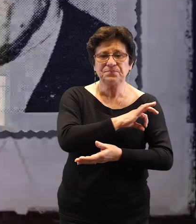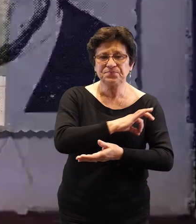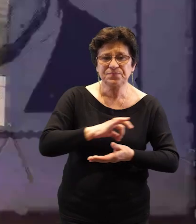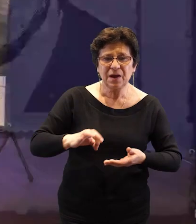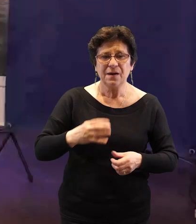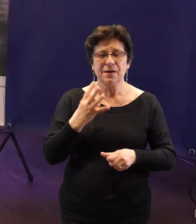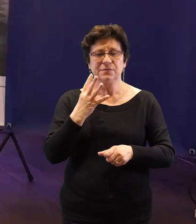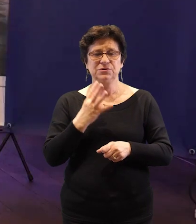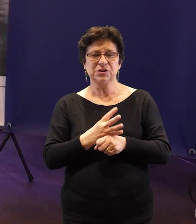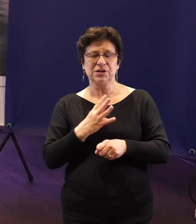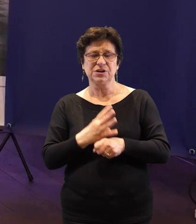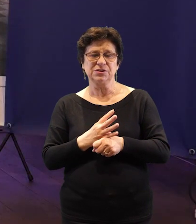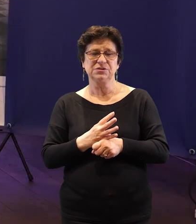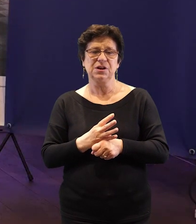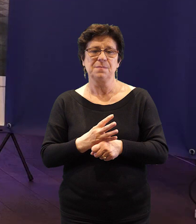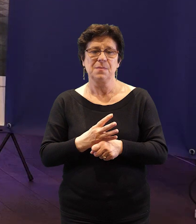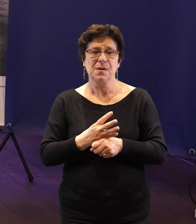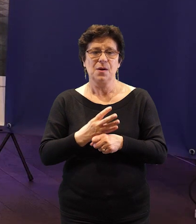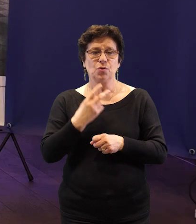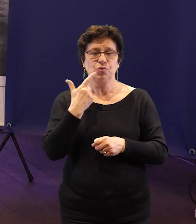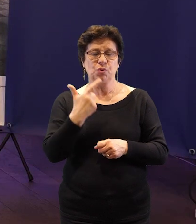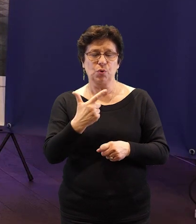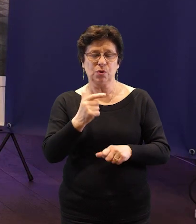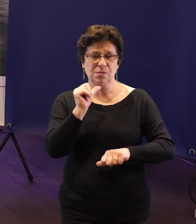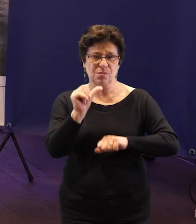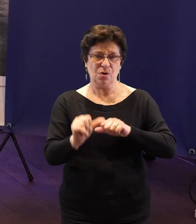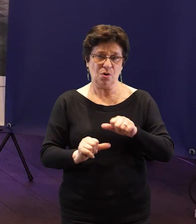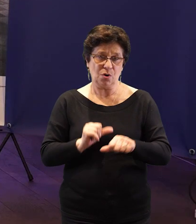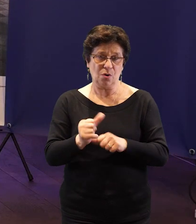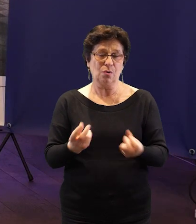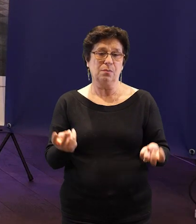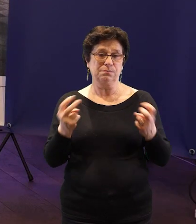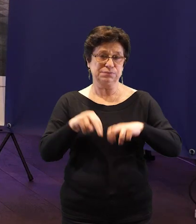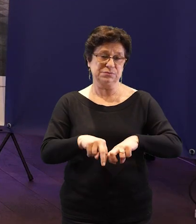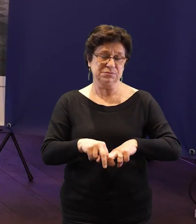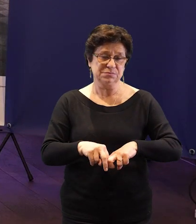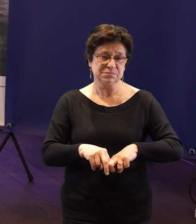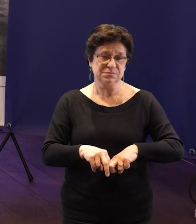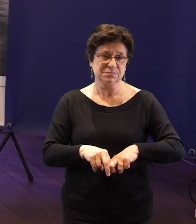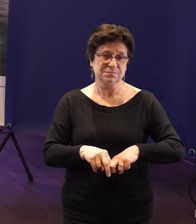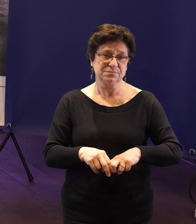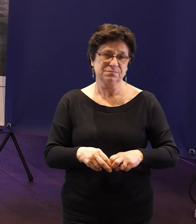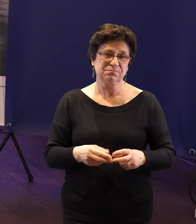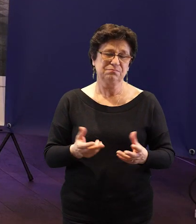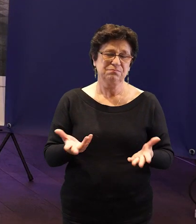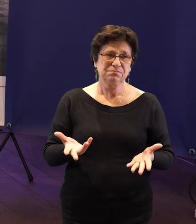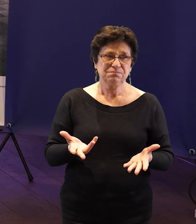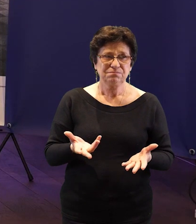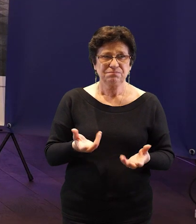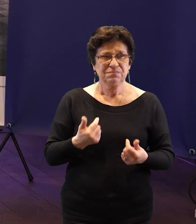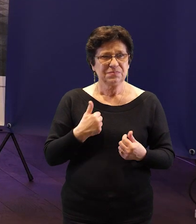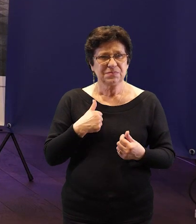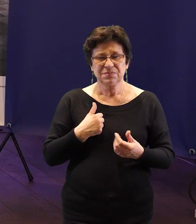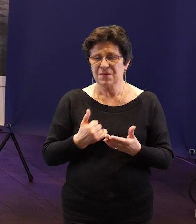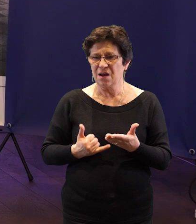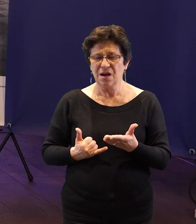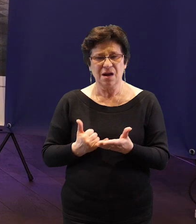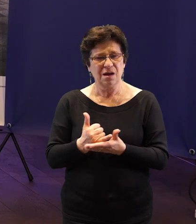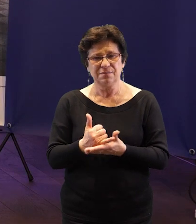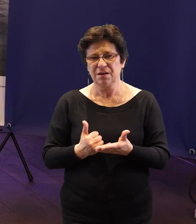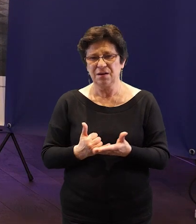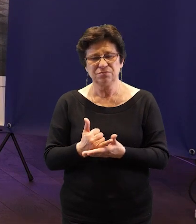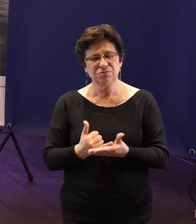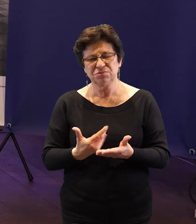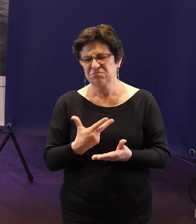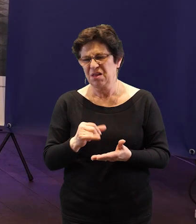kilku dni cofa o rok datę stworzenia tych projektów. No, dość mało wiarygodne.